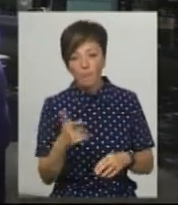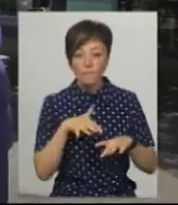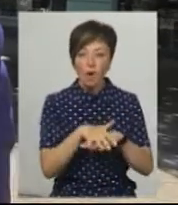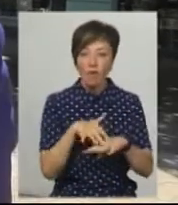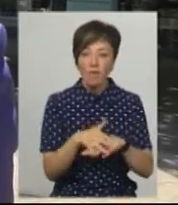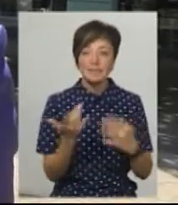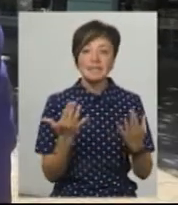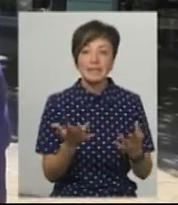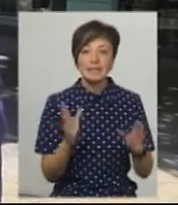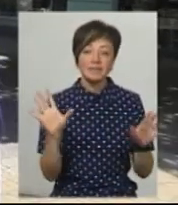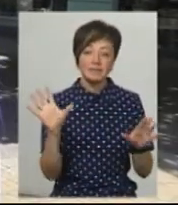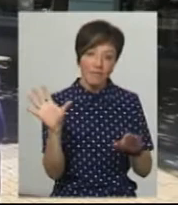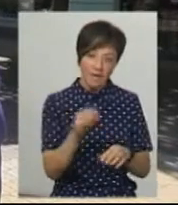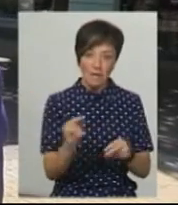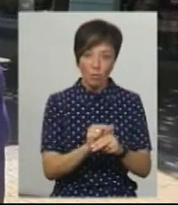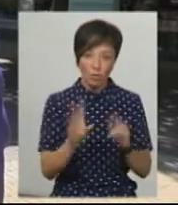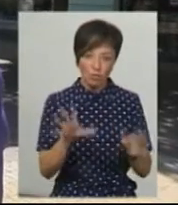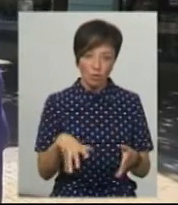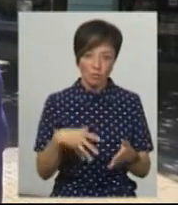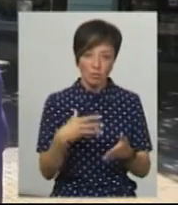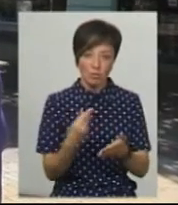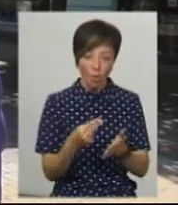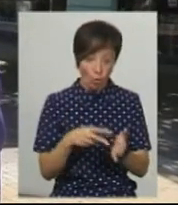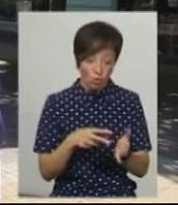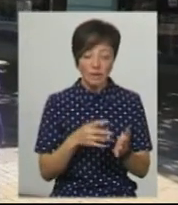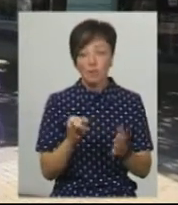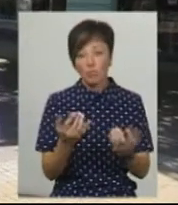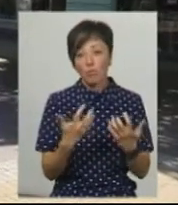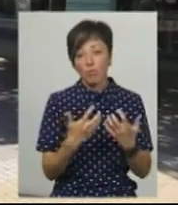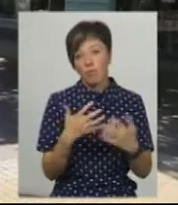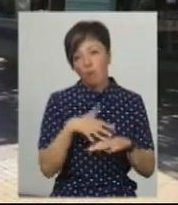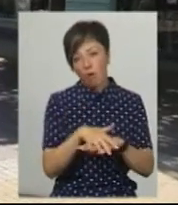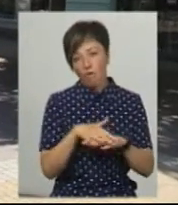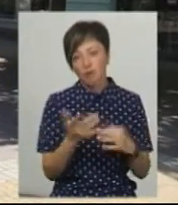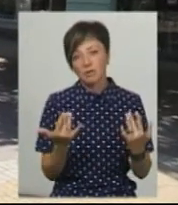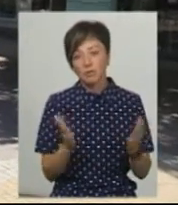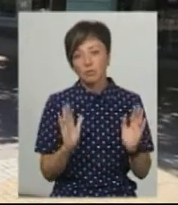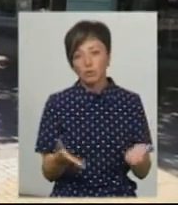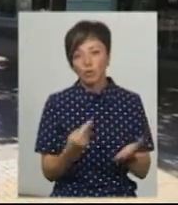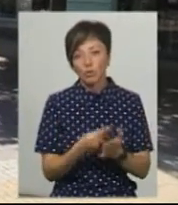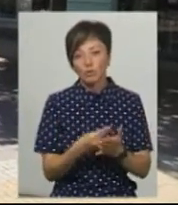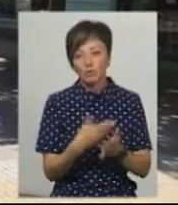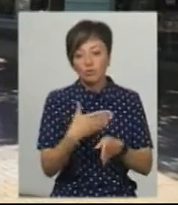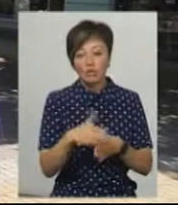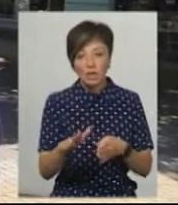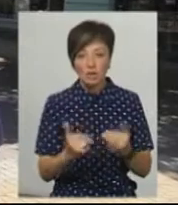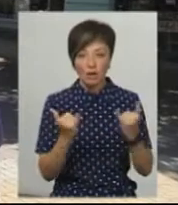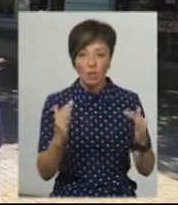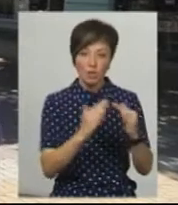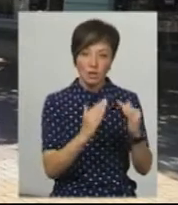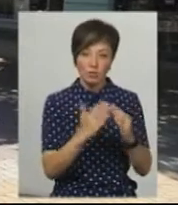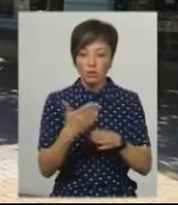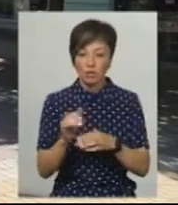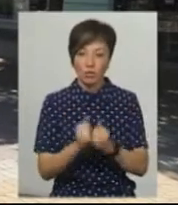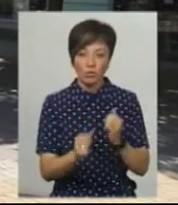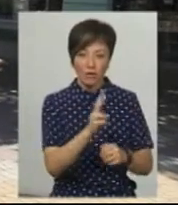порахувало їм, скільки цей ремонт може їм коштувати. А відтак порахували, скільки буде коштувати частка для будинку і частка